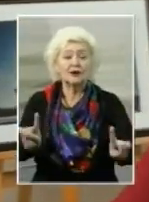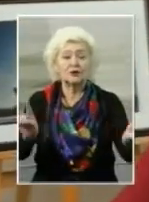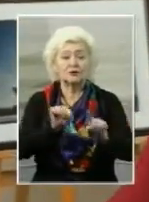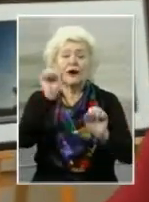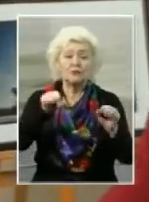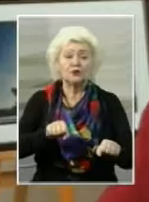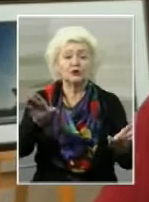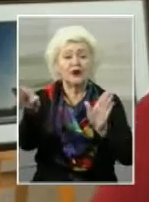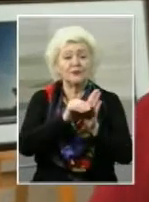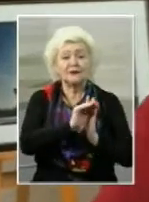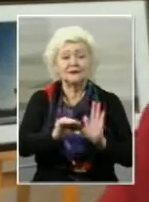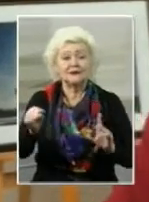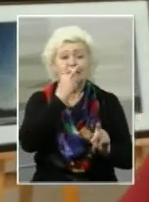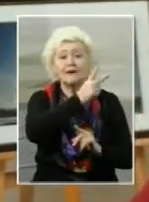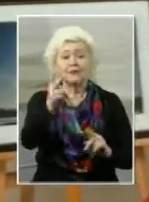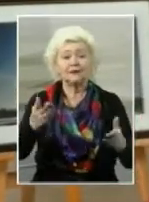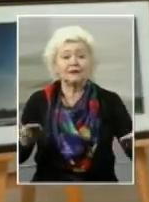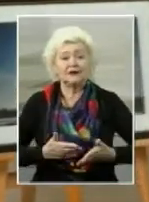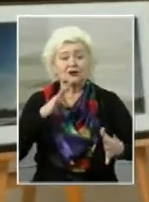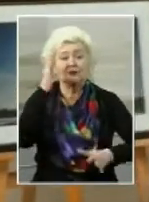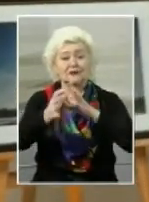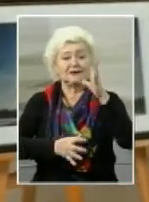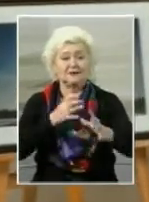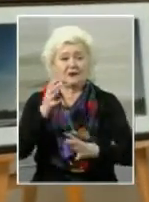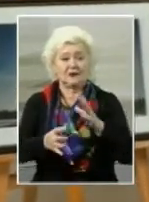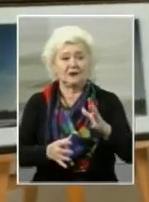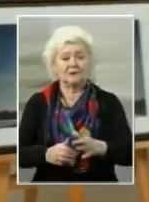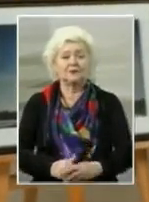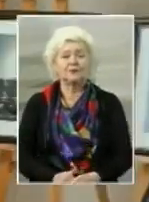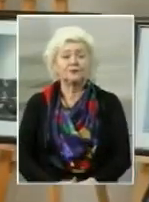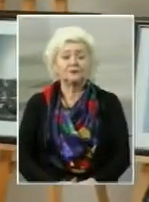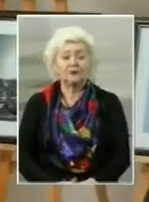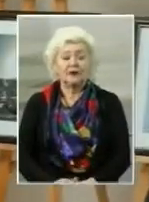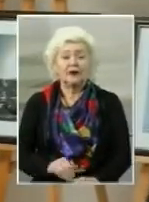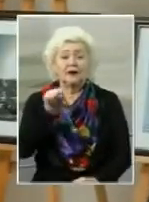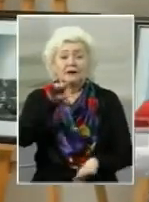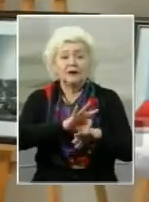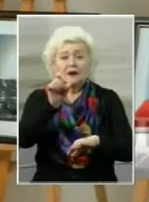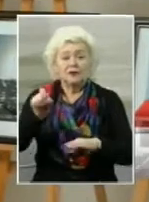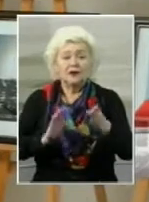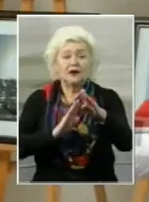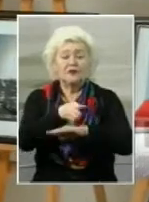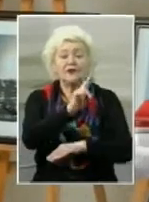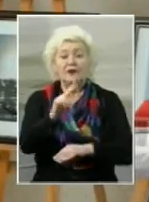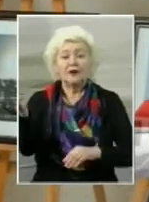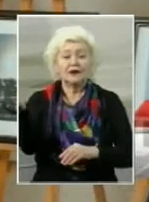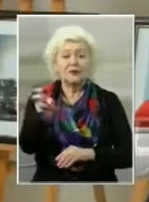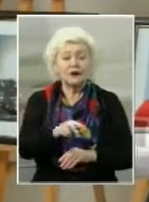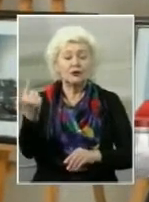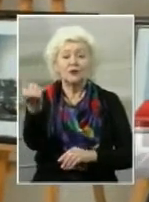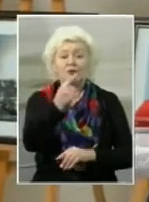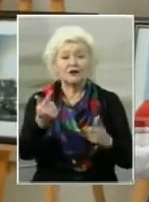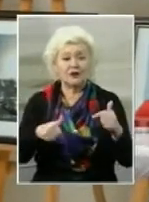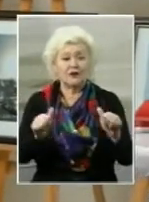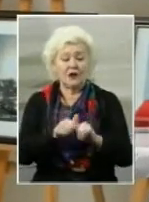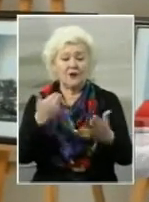можна поїхати з дітьми і побачити живий світ. Живий мір. Ті пацієнти, відвідувачі, які приходять вперше в наш заклад,